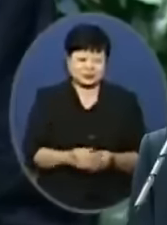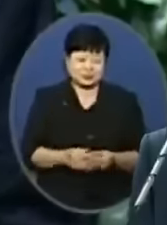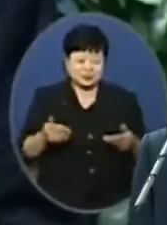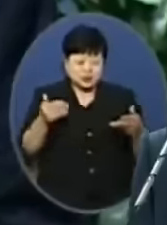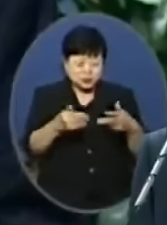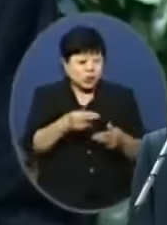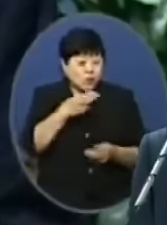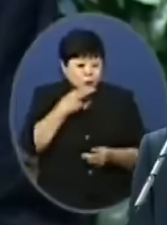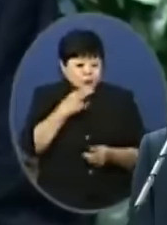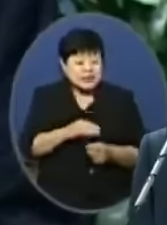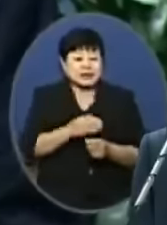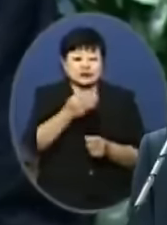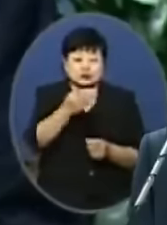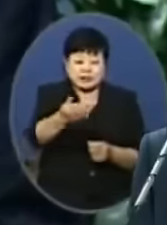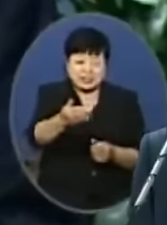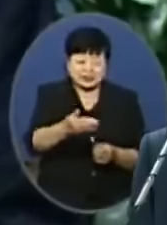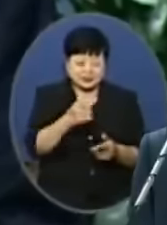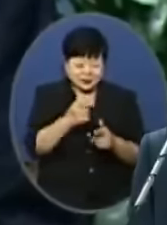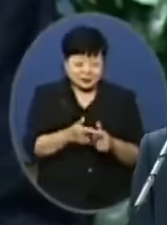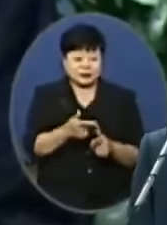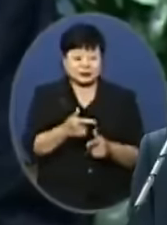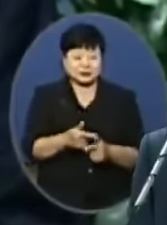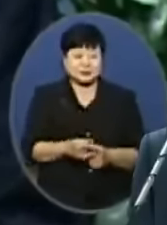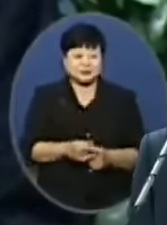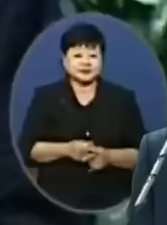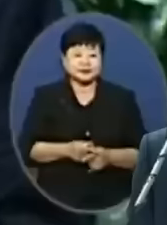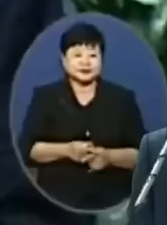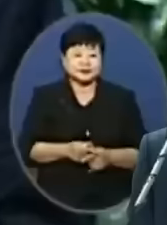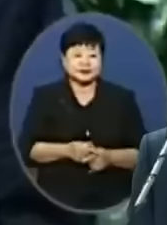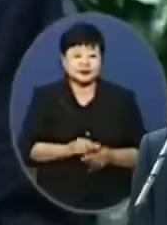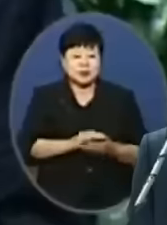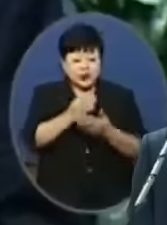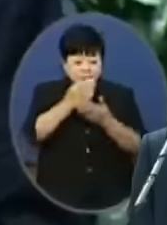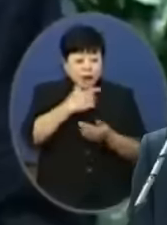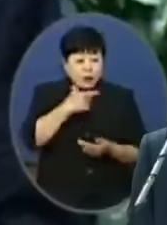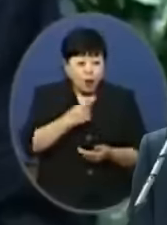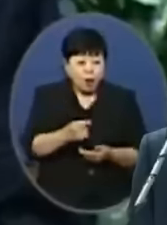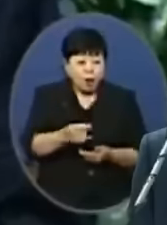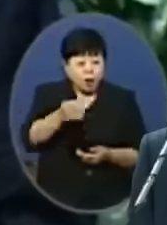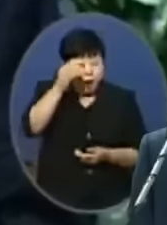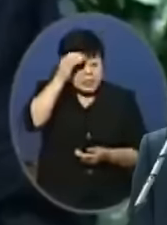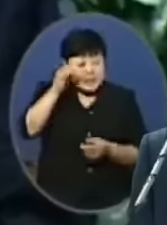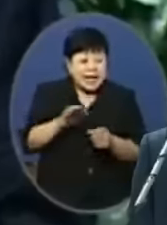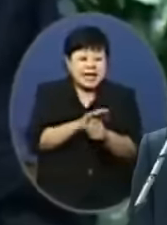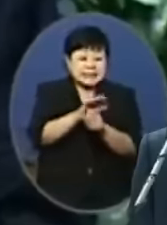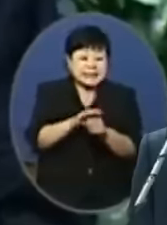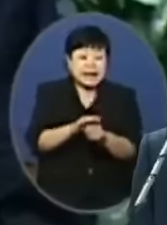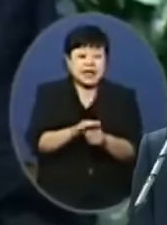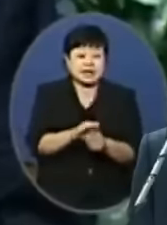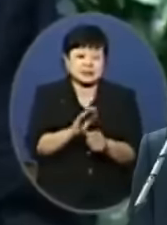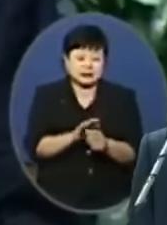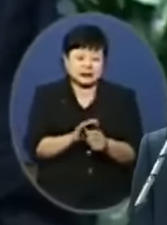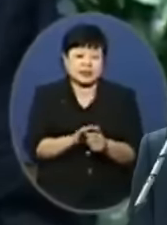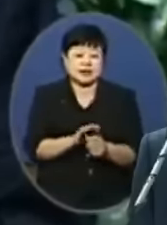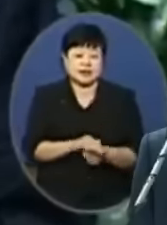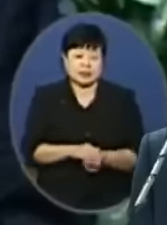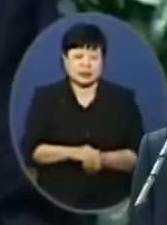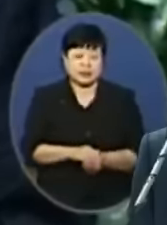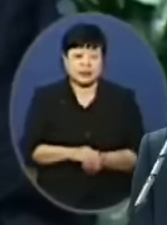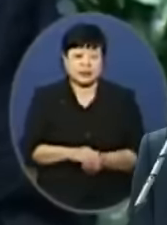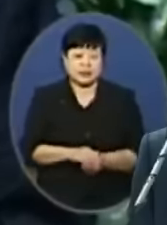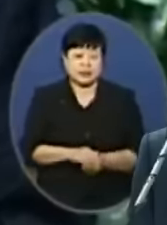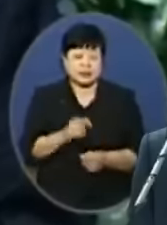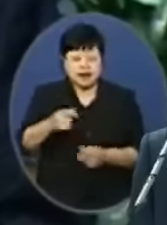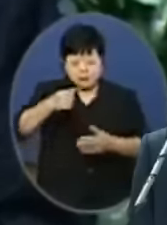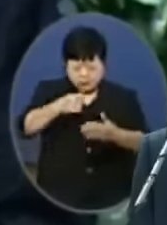무조건하고 사랑하시는 것입니다. 여러분이 변화받기를 원하시고 기대를 가지고 사랑으로 대하시기 때문에 용기를 얻고